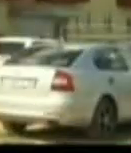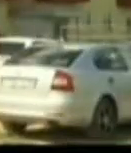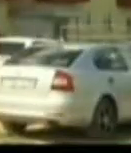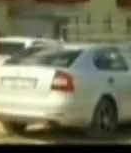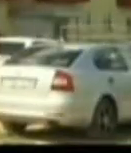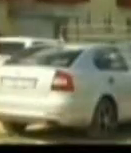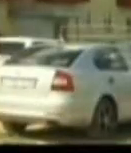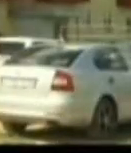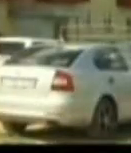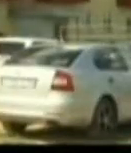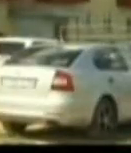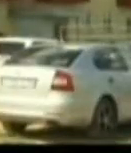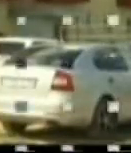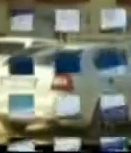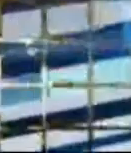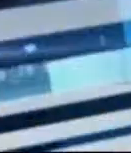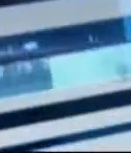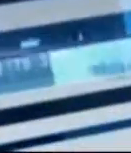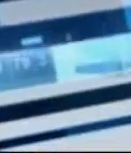жаңа баспанаға ие болды.